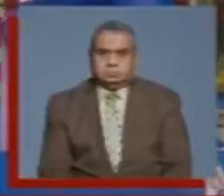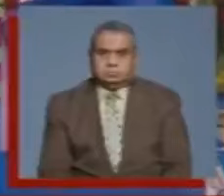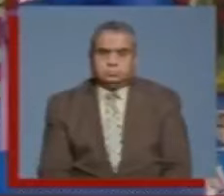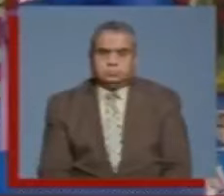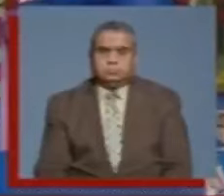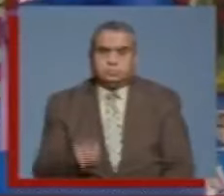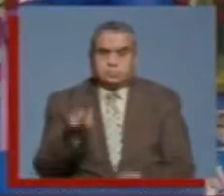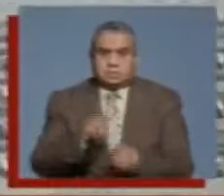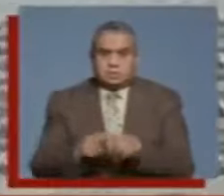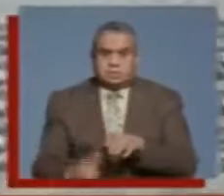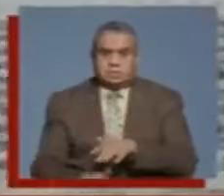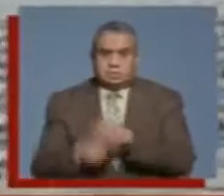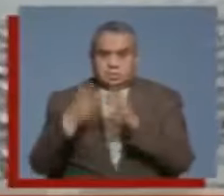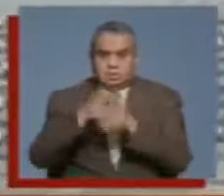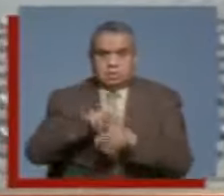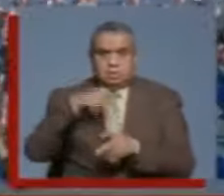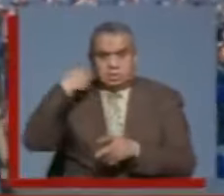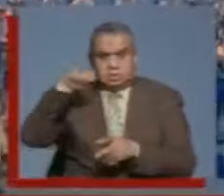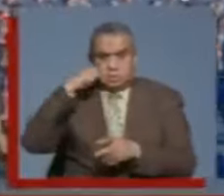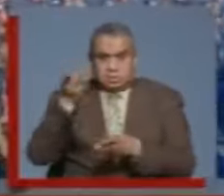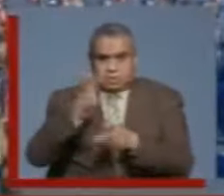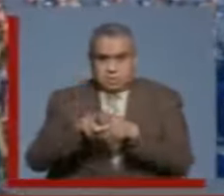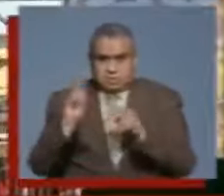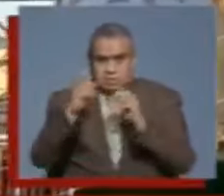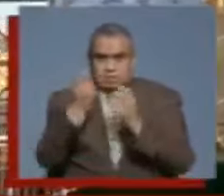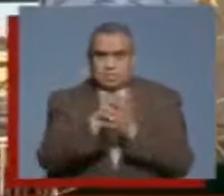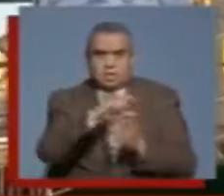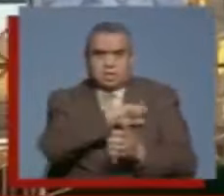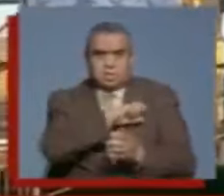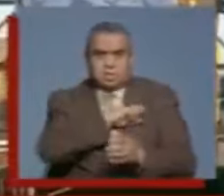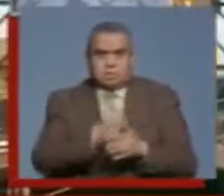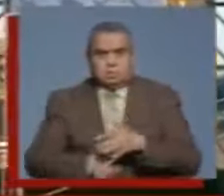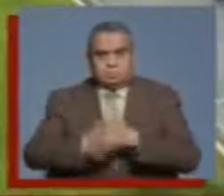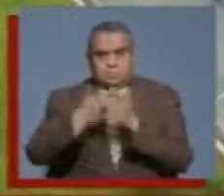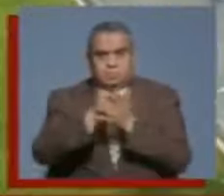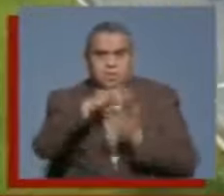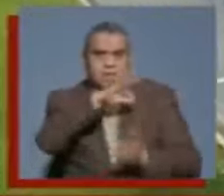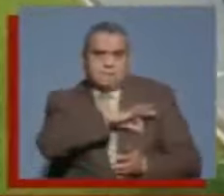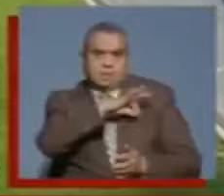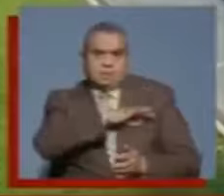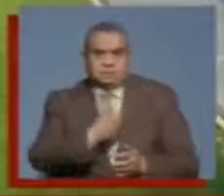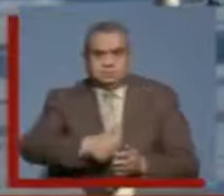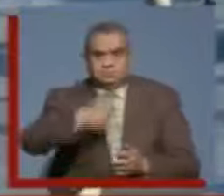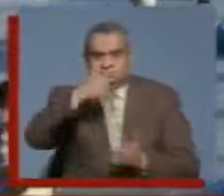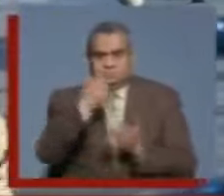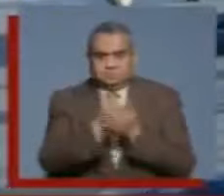وأثنى سيادته على انضباط الطلاب وما اكتسبوه من مهارات وقدرات،